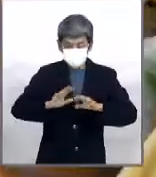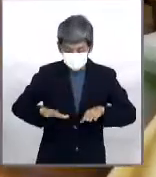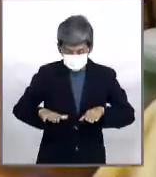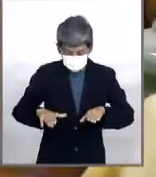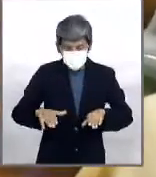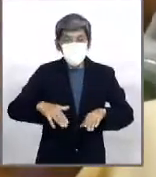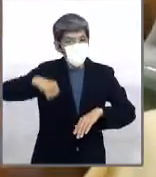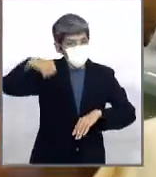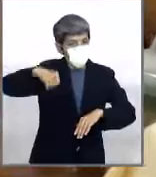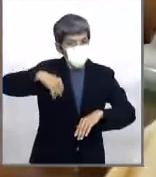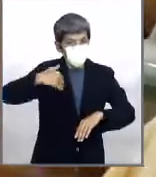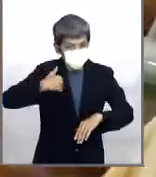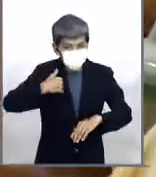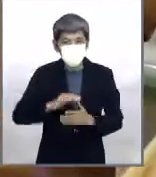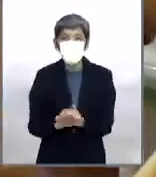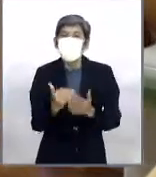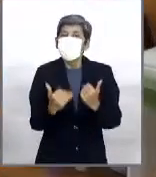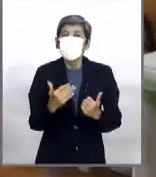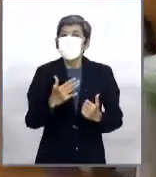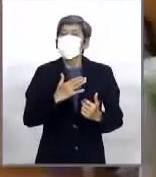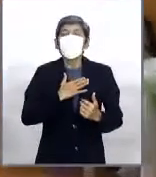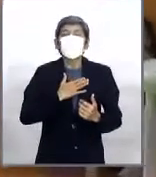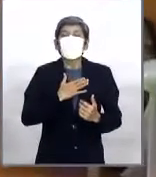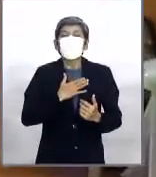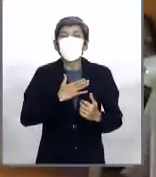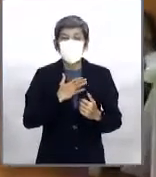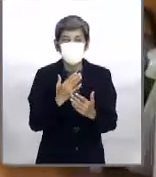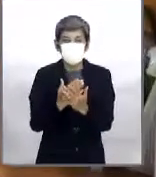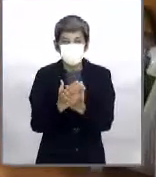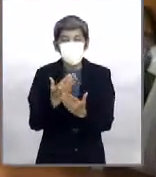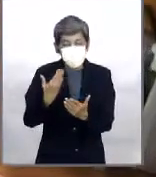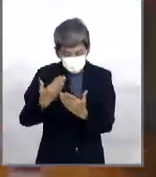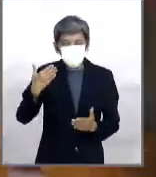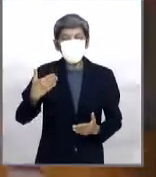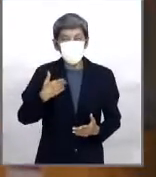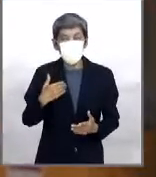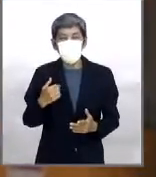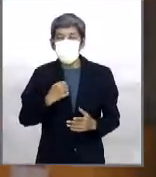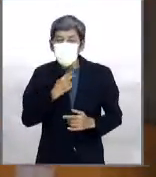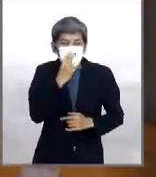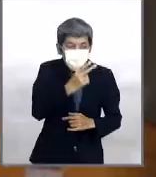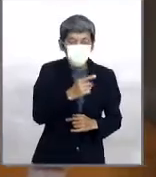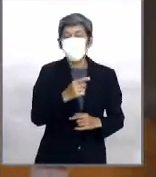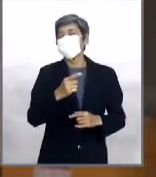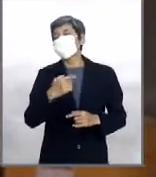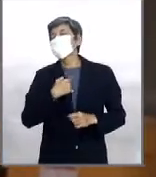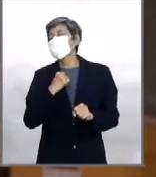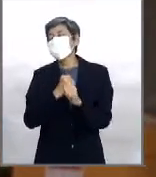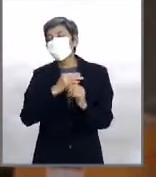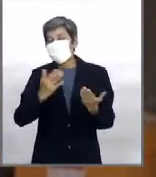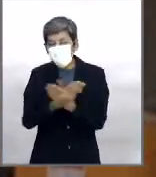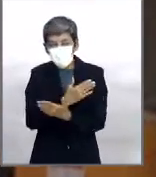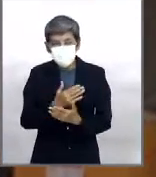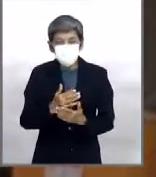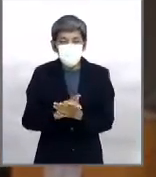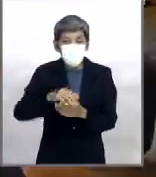กระเป๋าหนังด้วยนะครับผมเนาะแต่ตอนนี้ผมไม่ได้ทำแล้วเพราะว่าต้นทุนเขาค่อนข้างสูงแล้วเราไปโดนตลาดอื่นตีเนาะเราก็คือไม่ทำตัวนี้แล้วแ